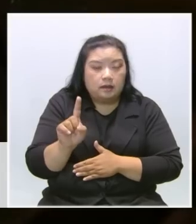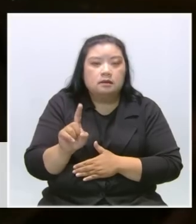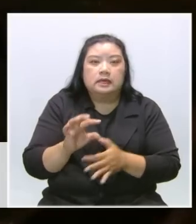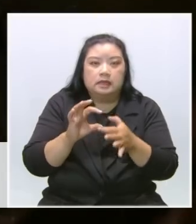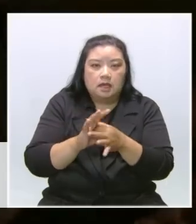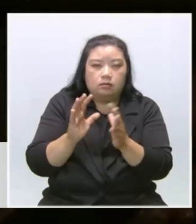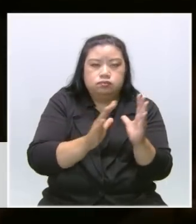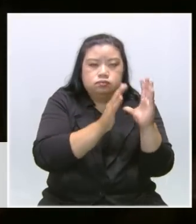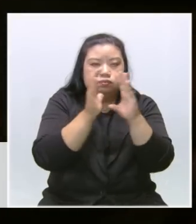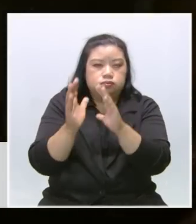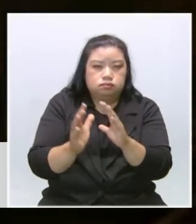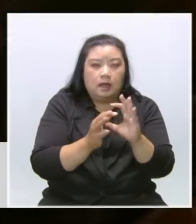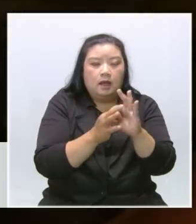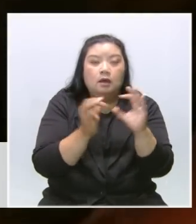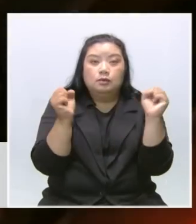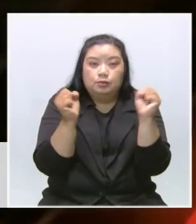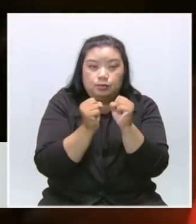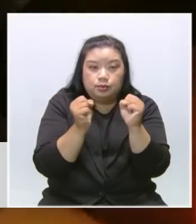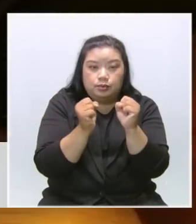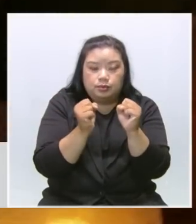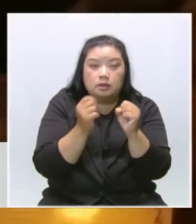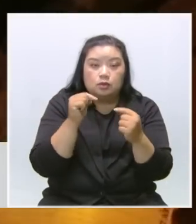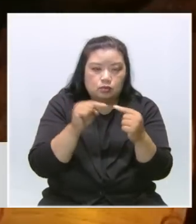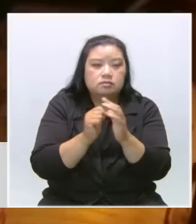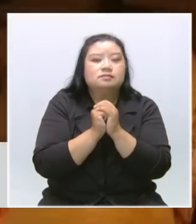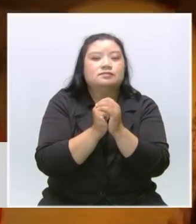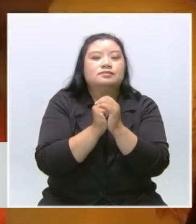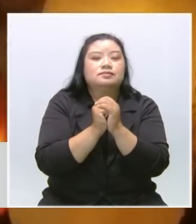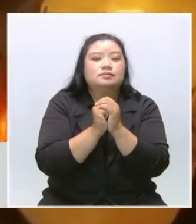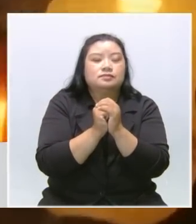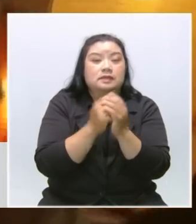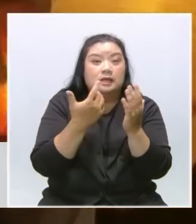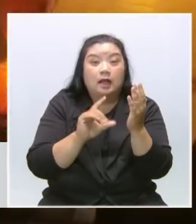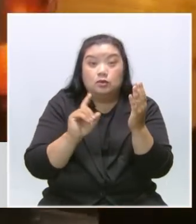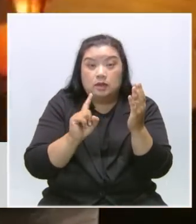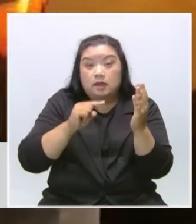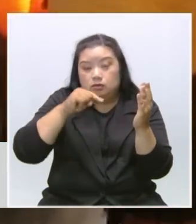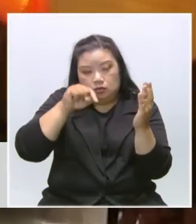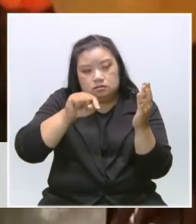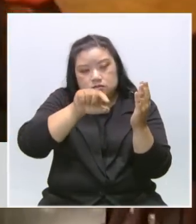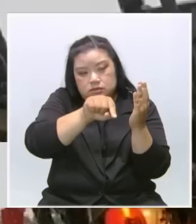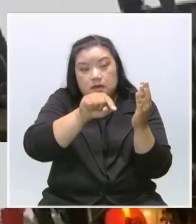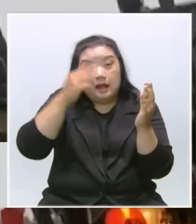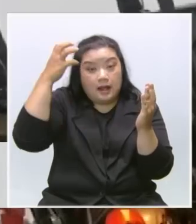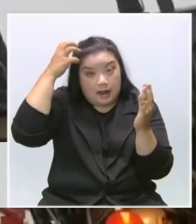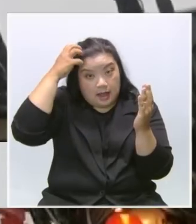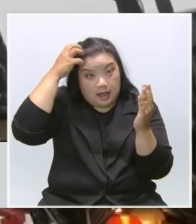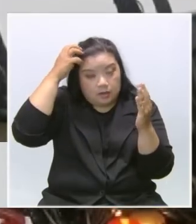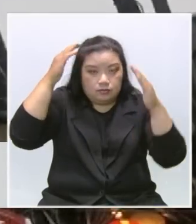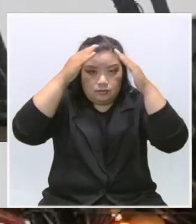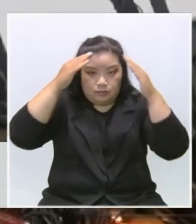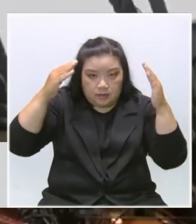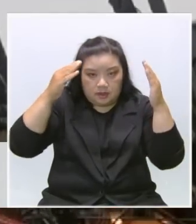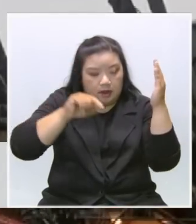ากาศสูงหรอวหมอากาศเย็กำนังปกลางจากประเทศจีนได้แผ่ปกคลุบริเวณประเทศลาวและเวีดนามตอนบน